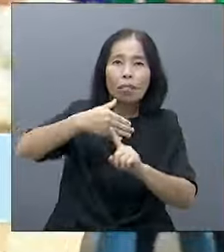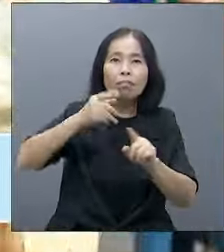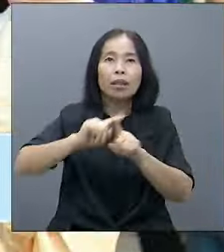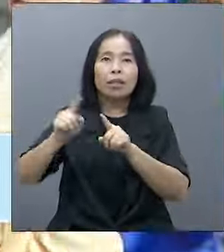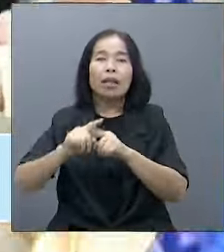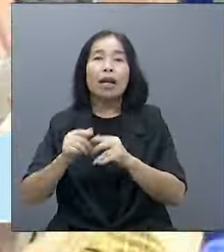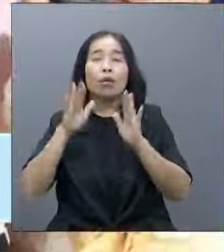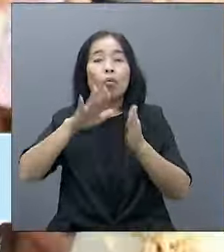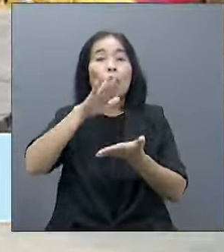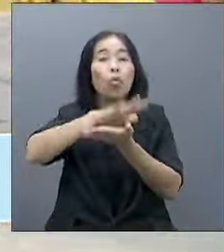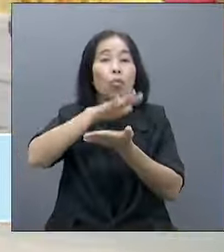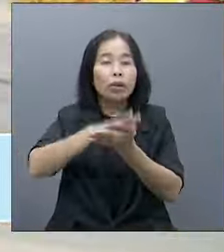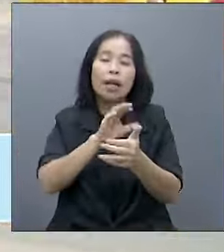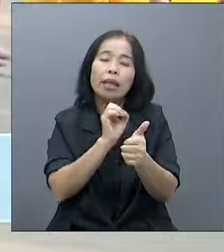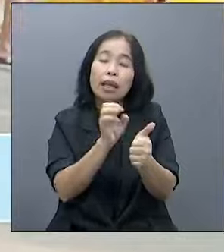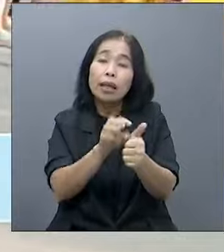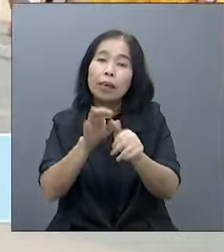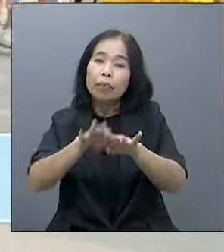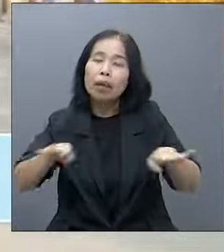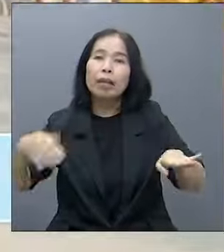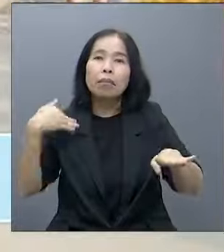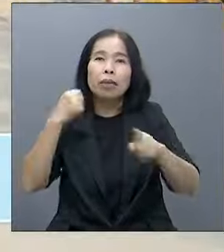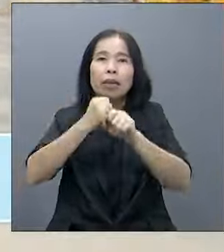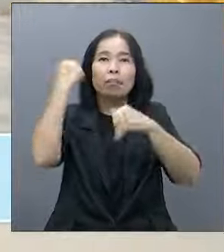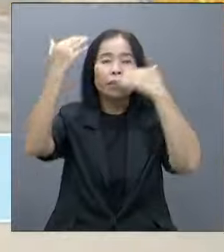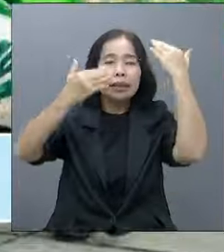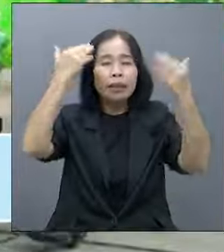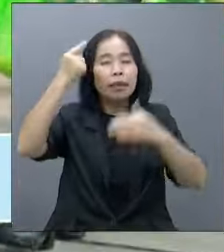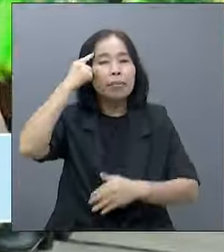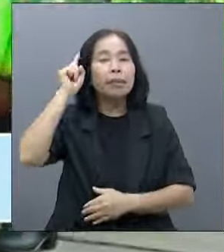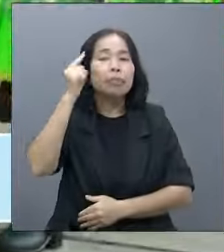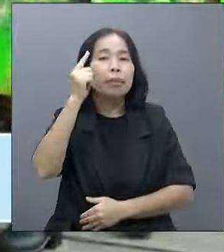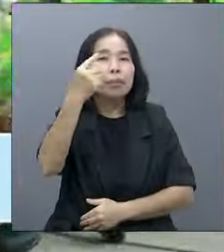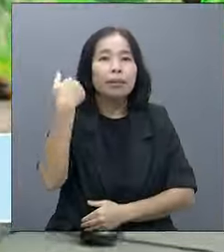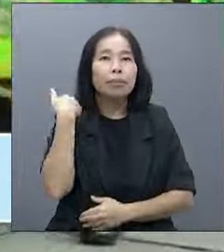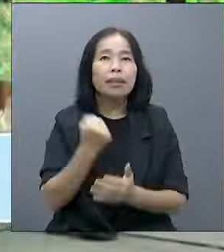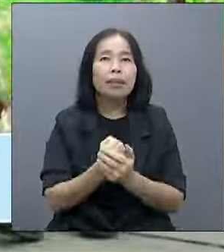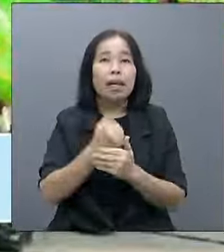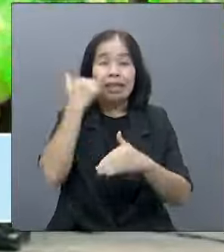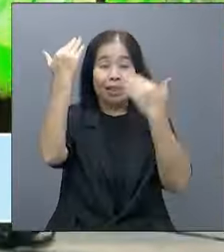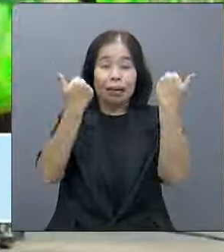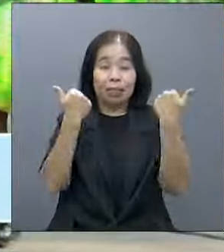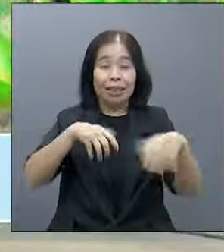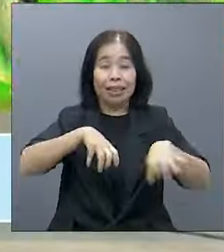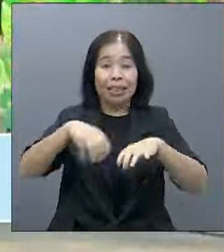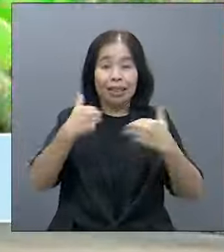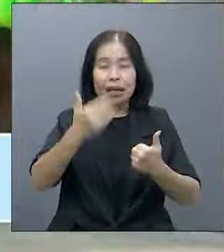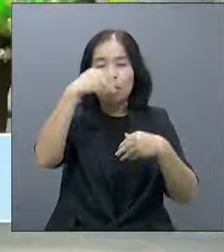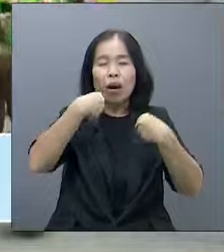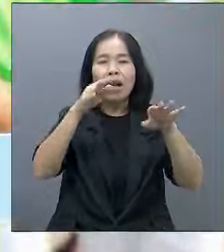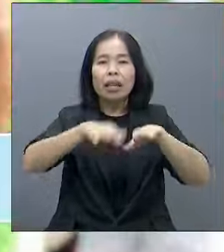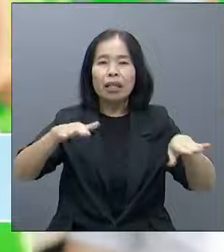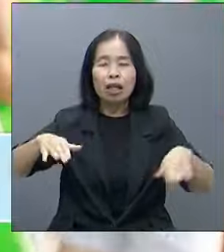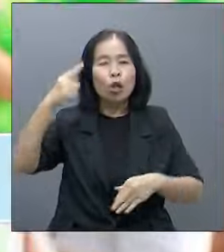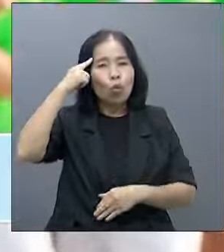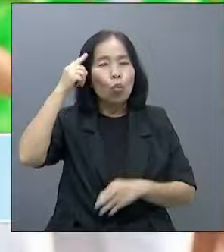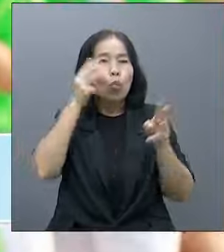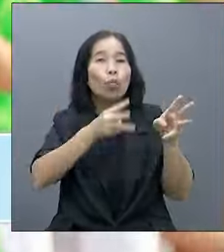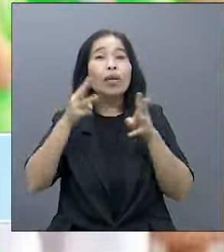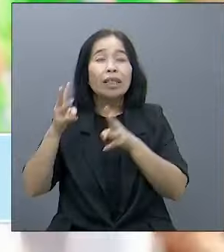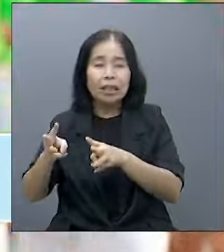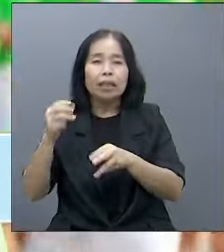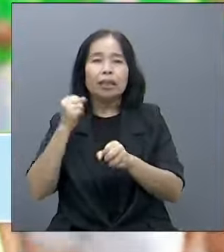างโรงเรียนปลูกฝังแนวคิดผ่านกิจกรรมเชิงสร้างสรรค์อย่างการจัดกิจกรรมในครั้งนี้เพื่อให้นักเรียนได้นำไปใช้เป็นแนวทางใน